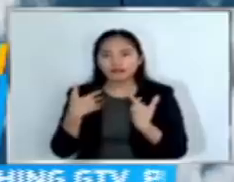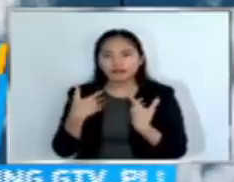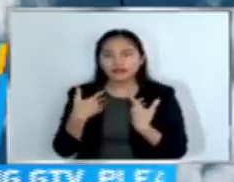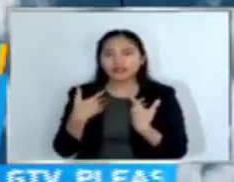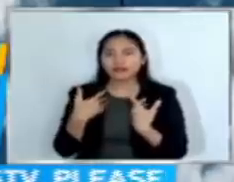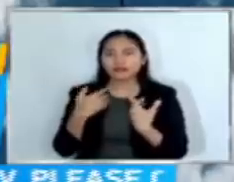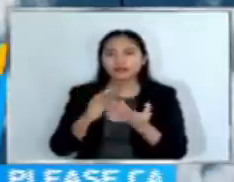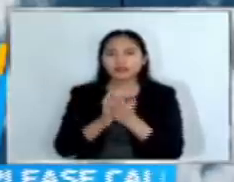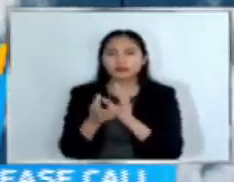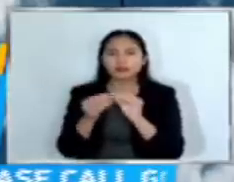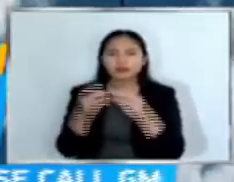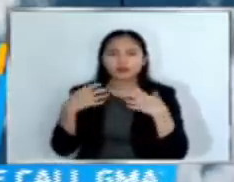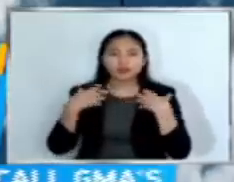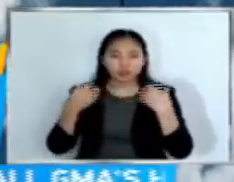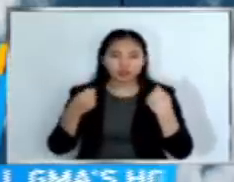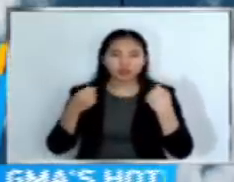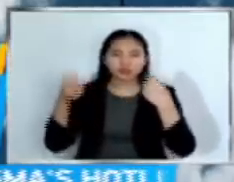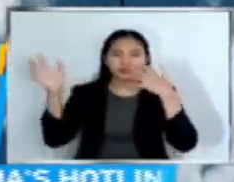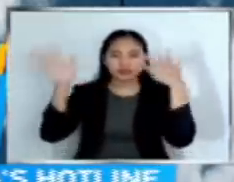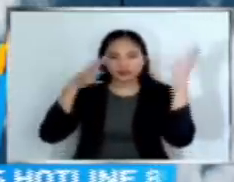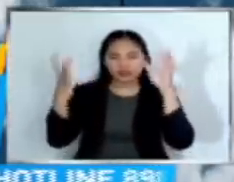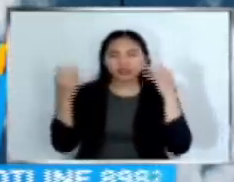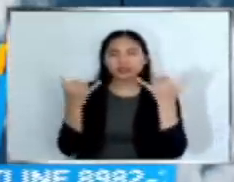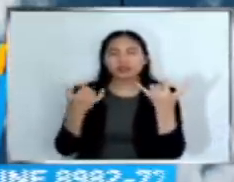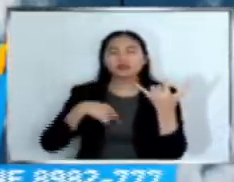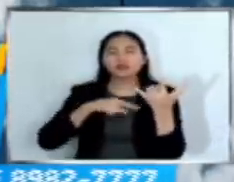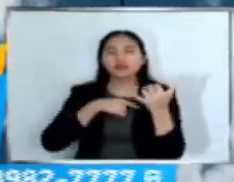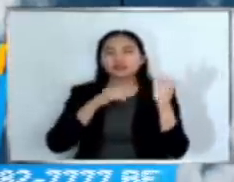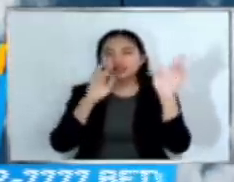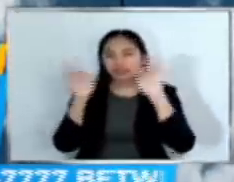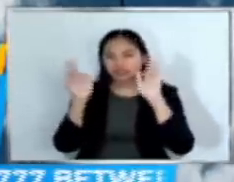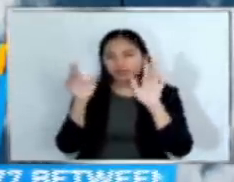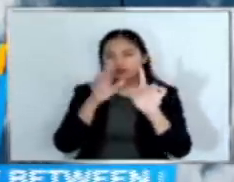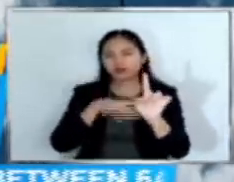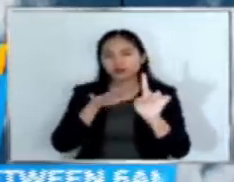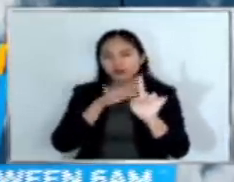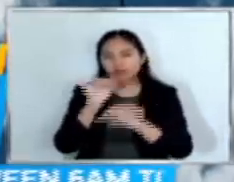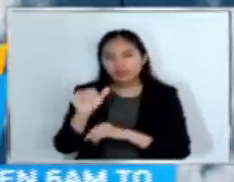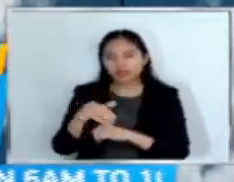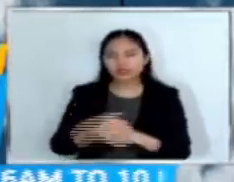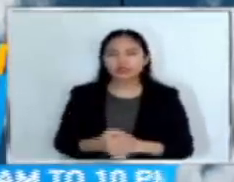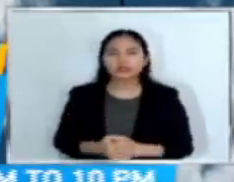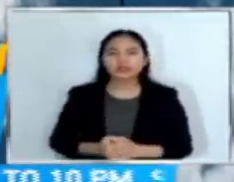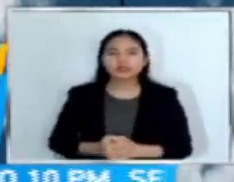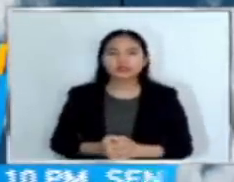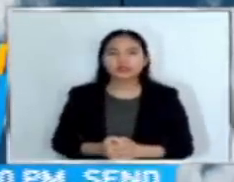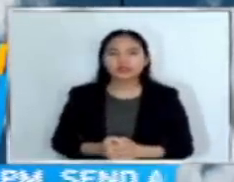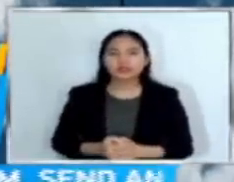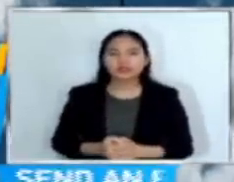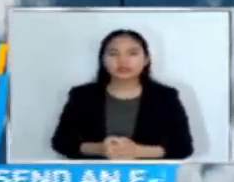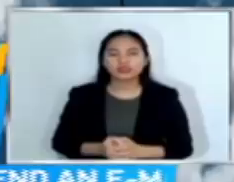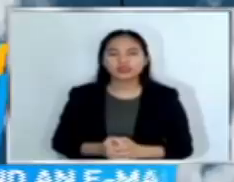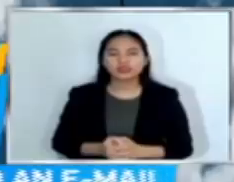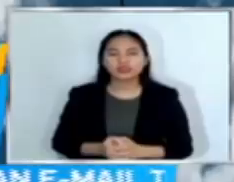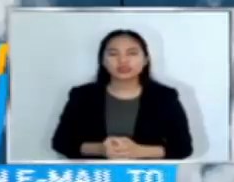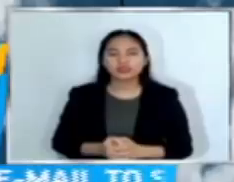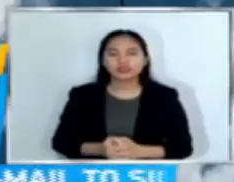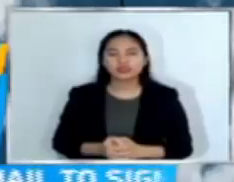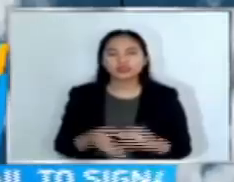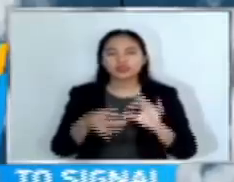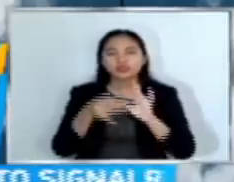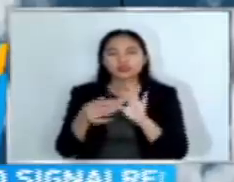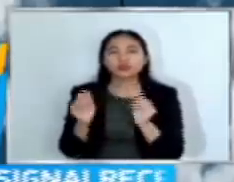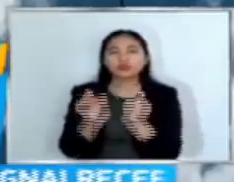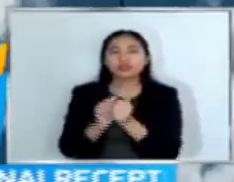kaya yung ating mga paghahanda ay pinapantay natin dyan sa posibilidad na yan. yung ating pakikipag-ugnayan po sa mga local